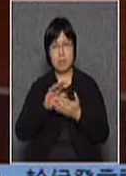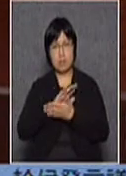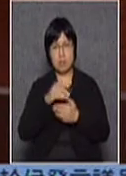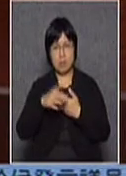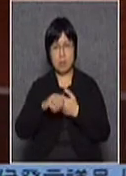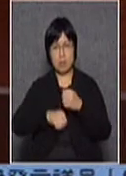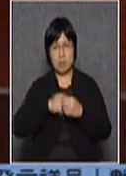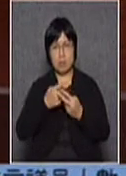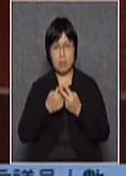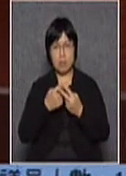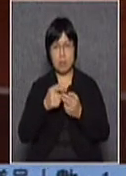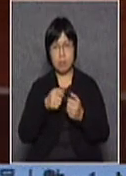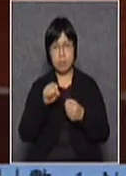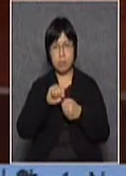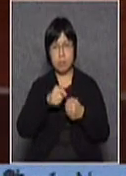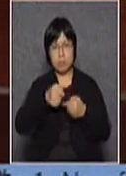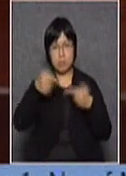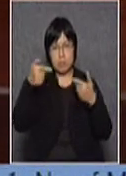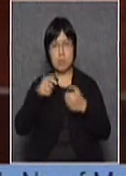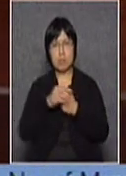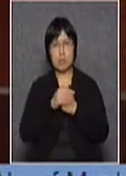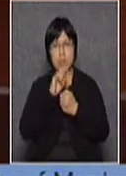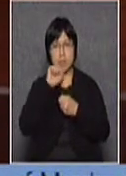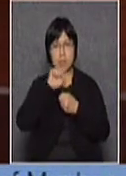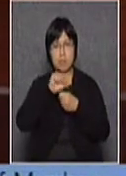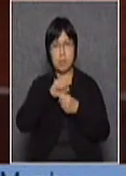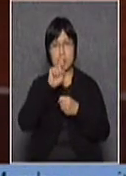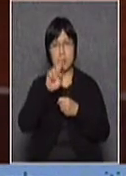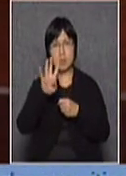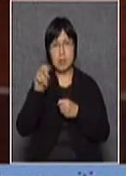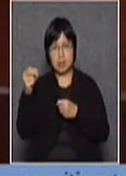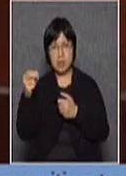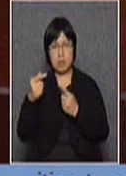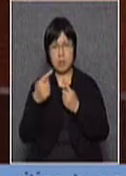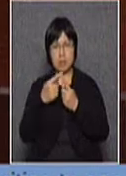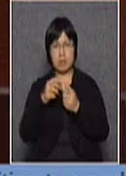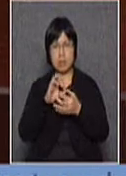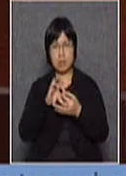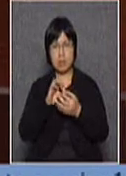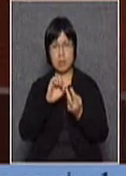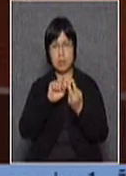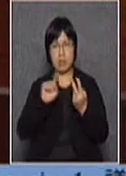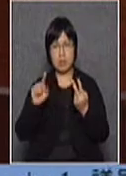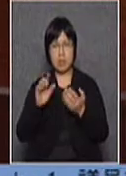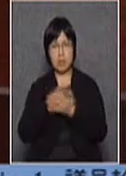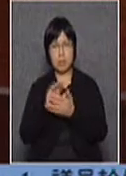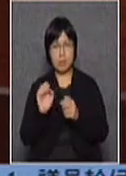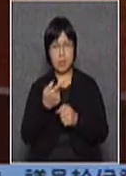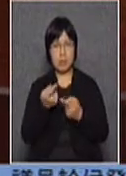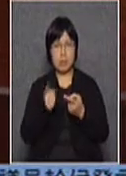益增加，有關的申請增加至947宗，涉及的人數更較2011年升了成倍，